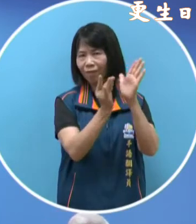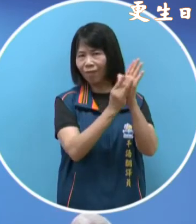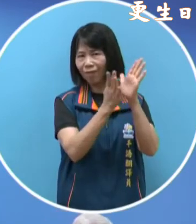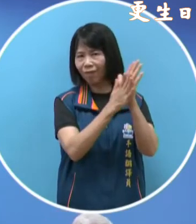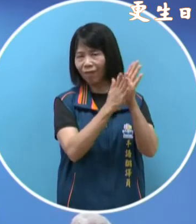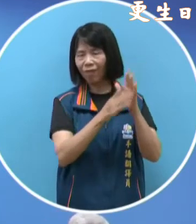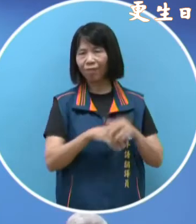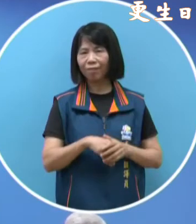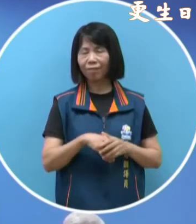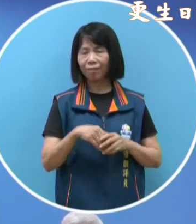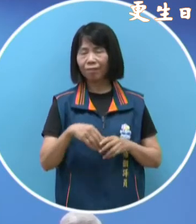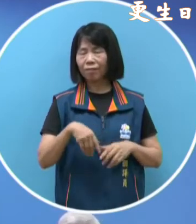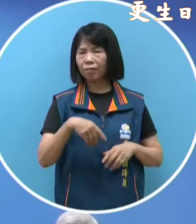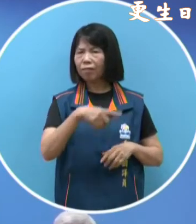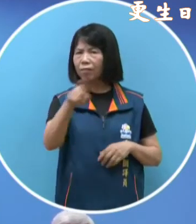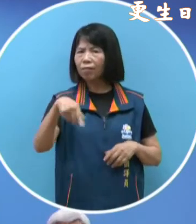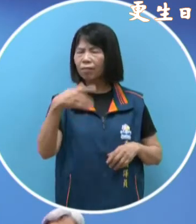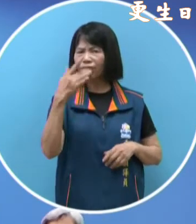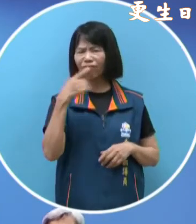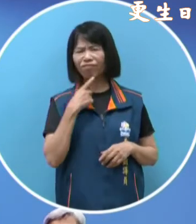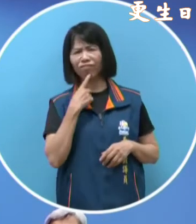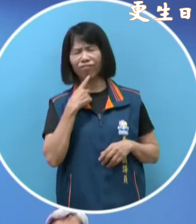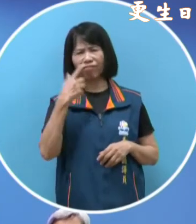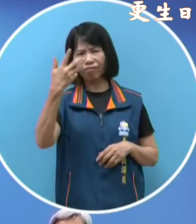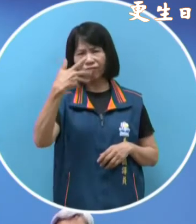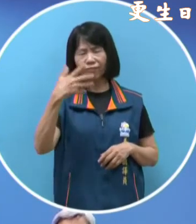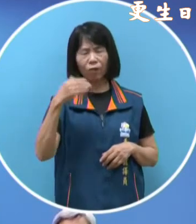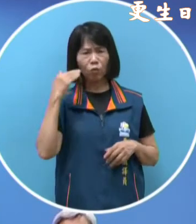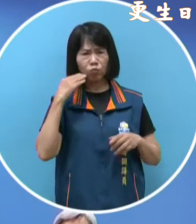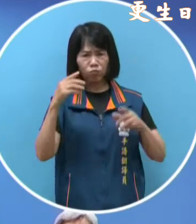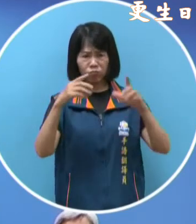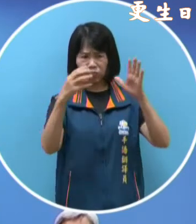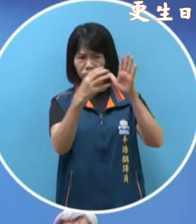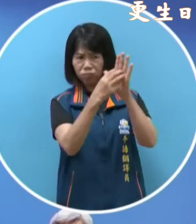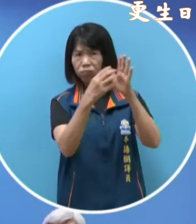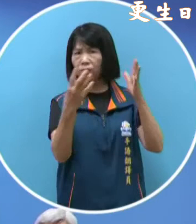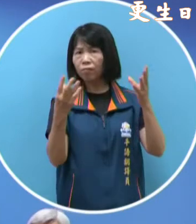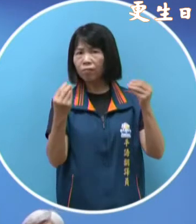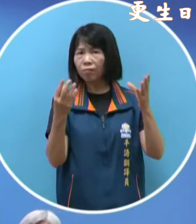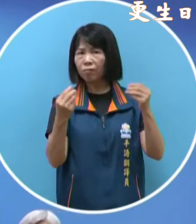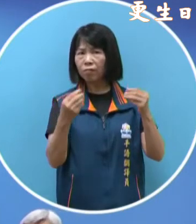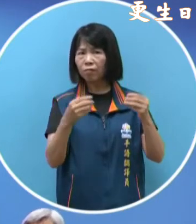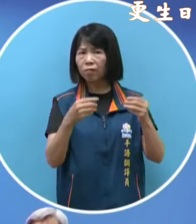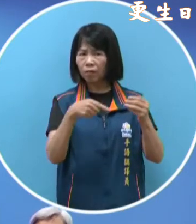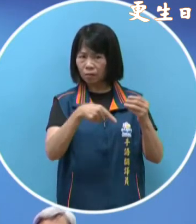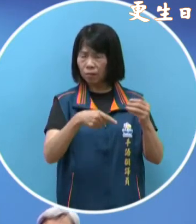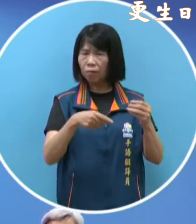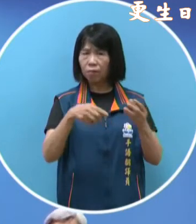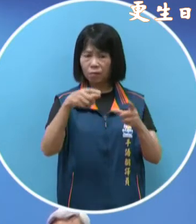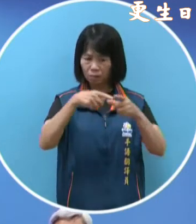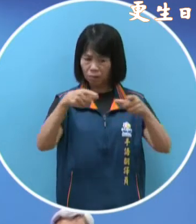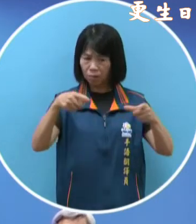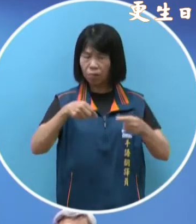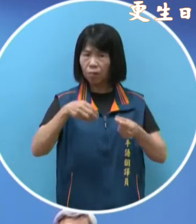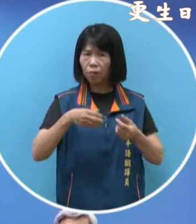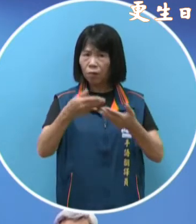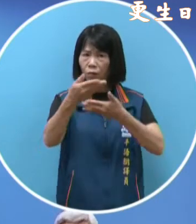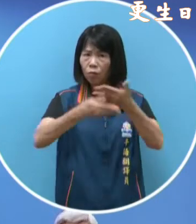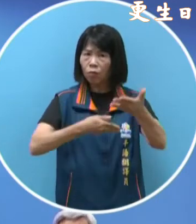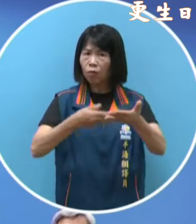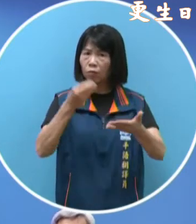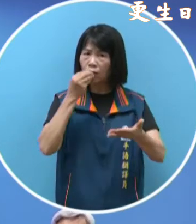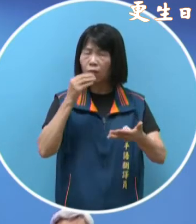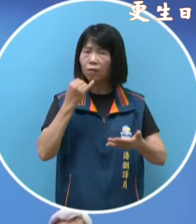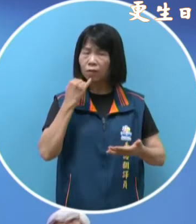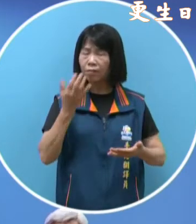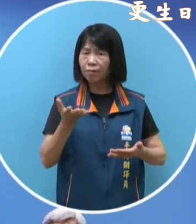亲可能会问哈，那如果没有这个标志的店家，可不可以来使用这个餐券呢？是可以